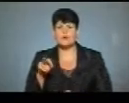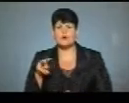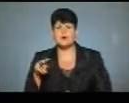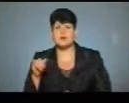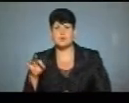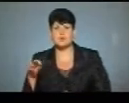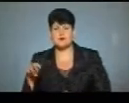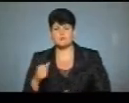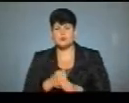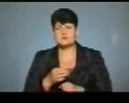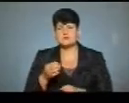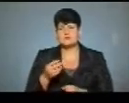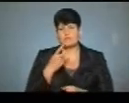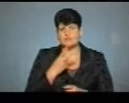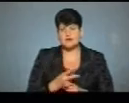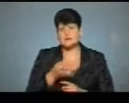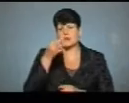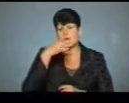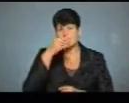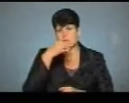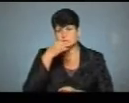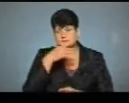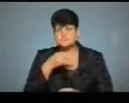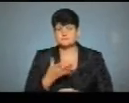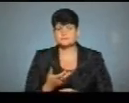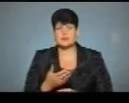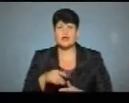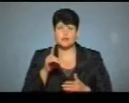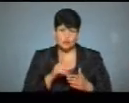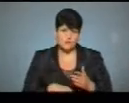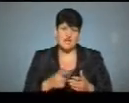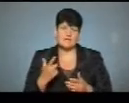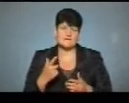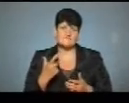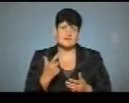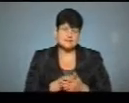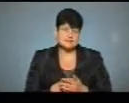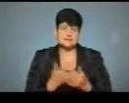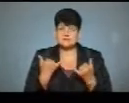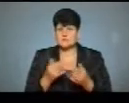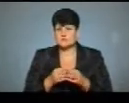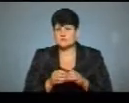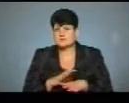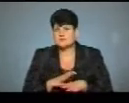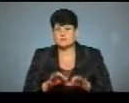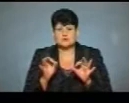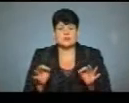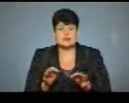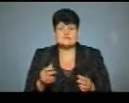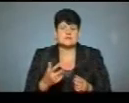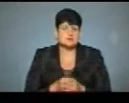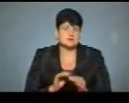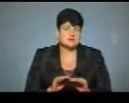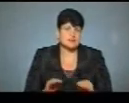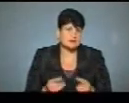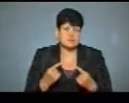Воно робиться в вигляді вживання крапельок в рот. Довіряю вакцинам. Наразі не мала ніяких проблем. Ні з вакцинацією дітей, ні